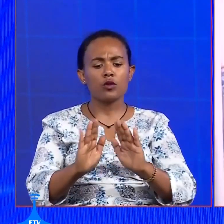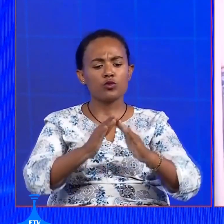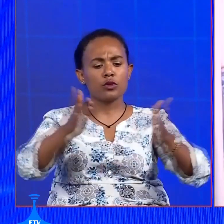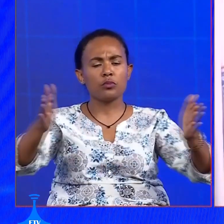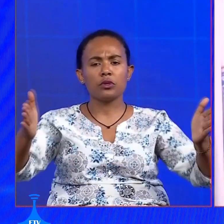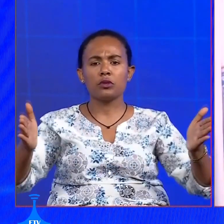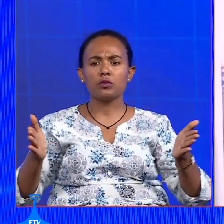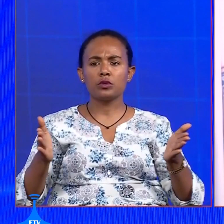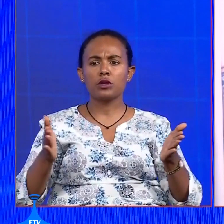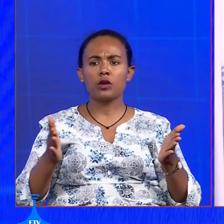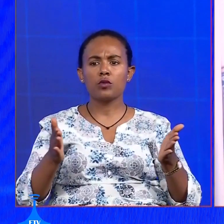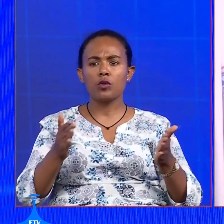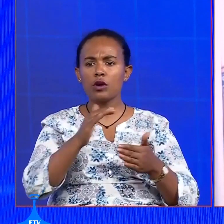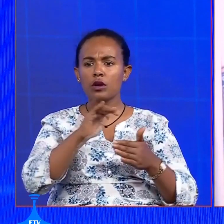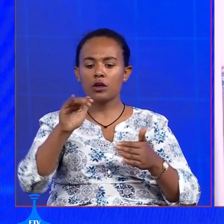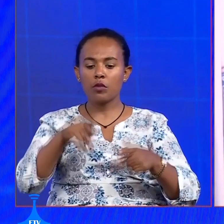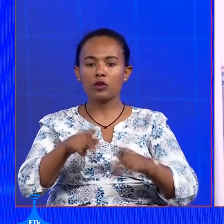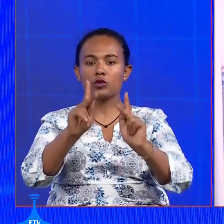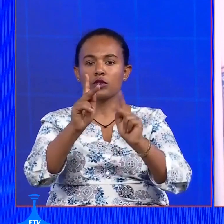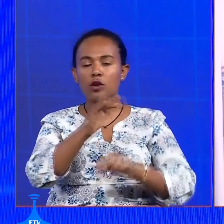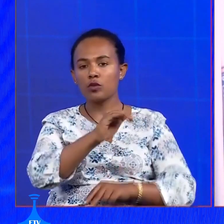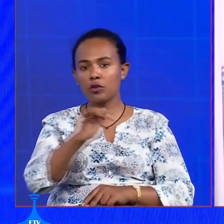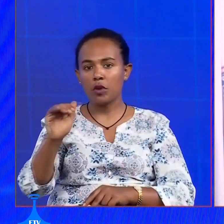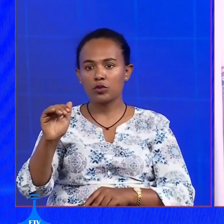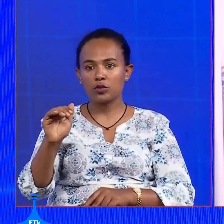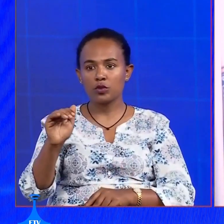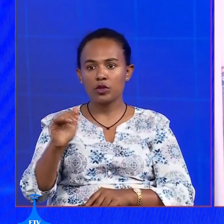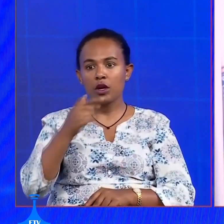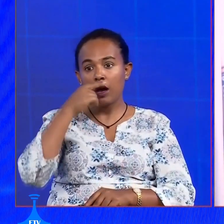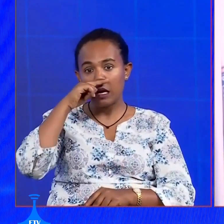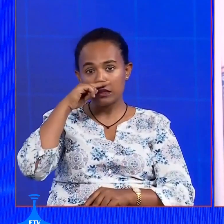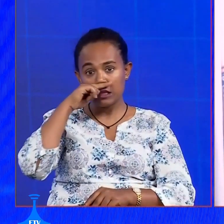ነው ብሎም ግማሹ እርሻው ነው ግማሹ አስደንዛች